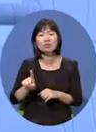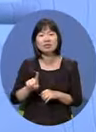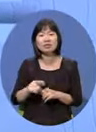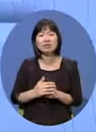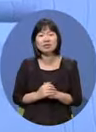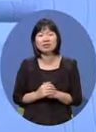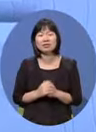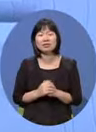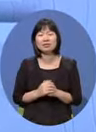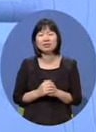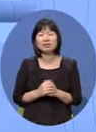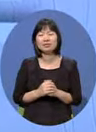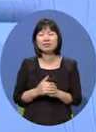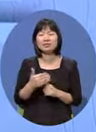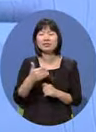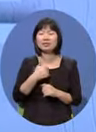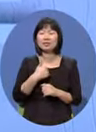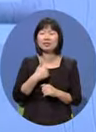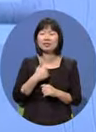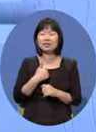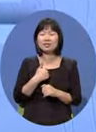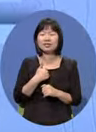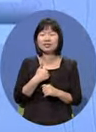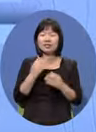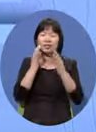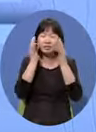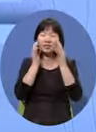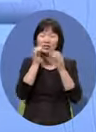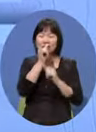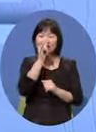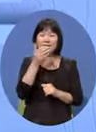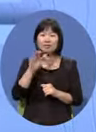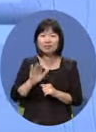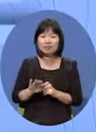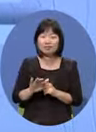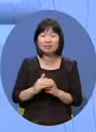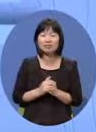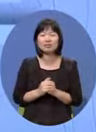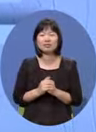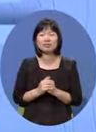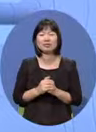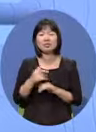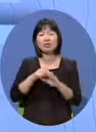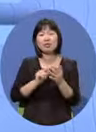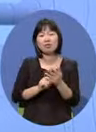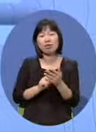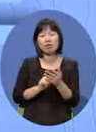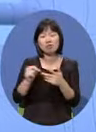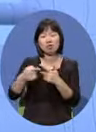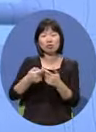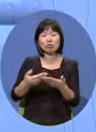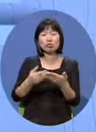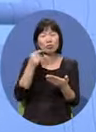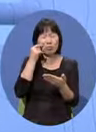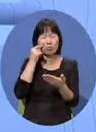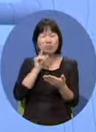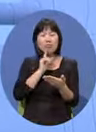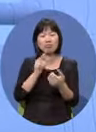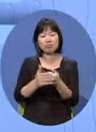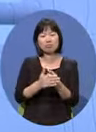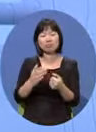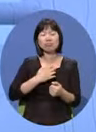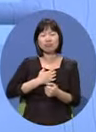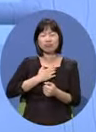어떠세요? 저는 네. 저는 노력하는 것 같은데 그렇게 그 마음 몰라주고 그렇게 말하니까